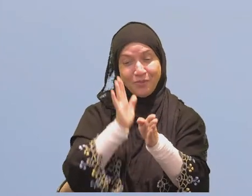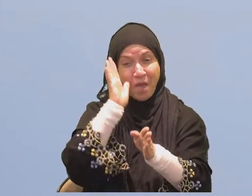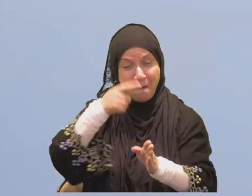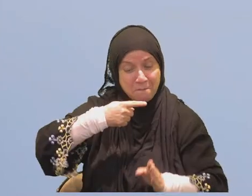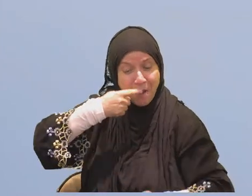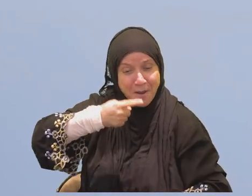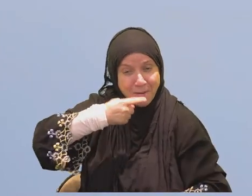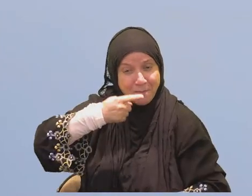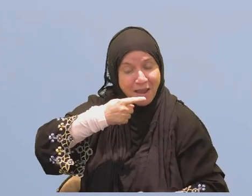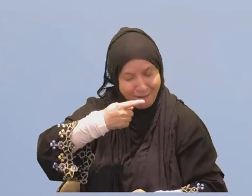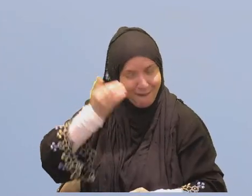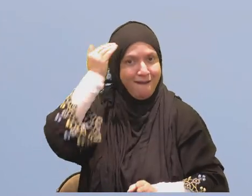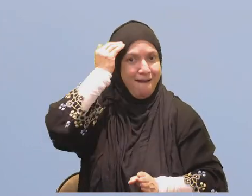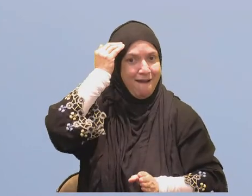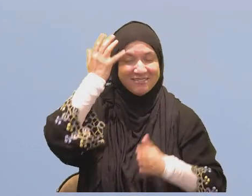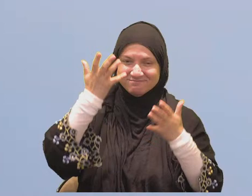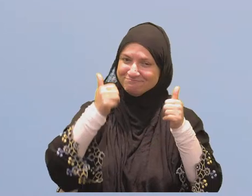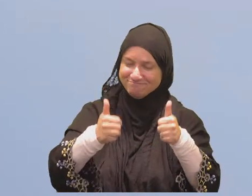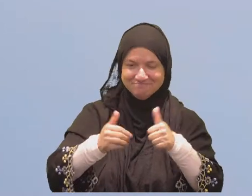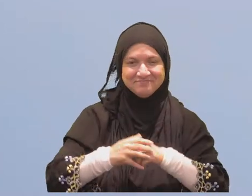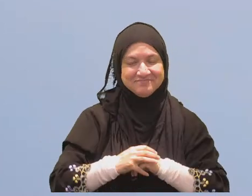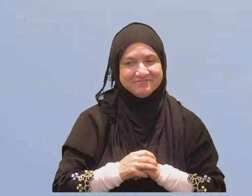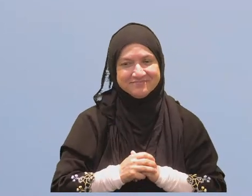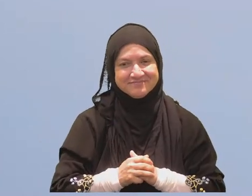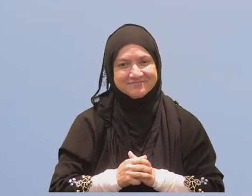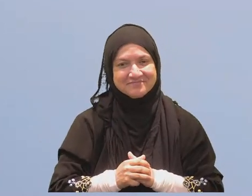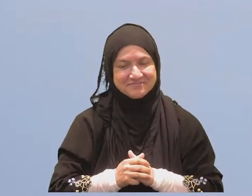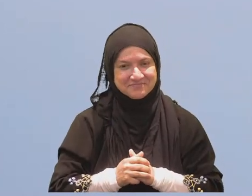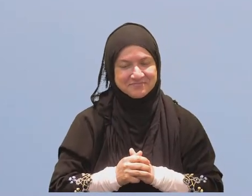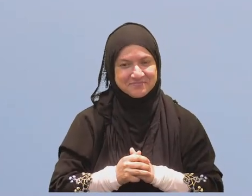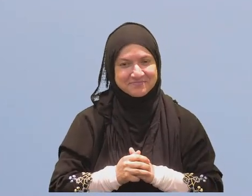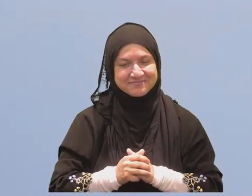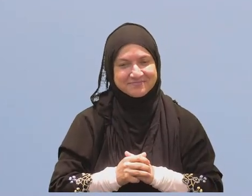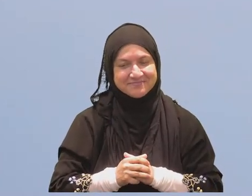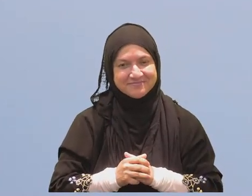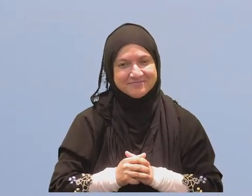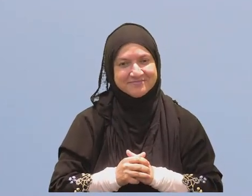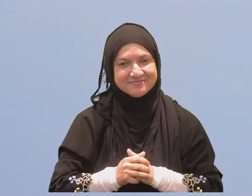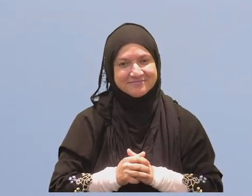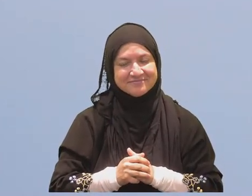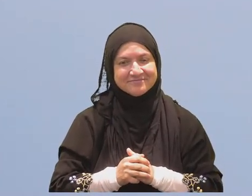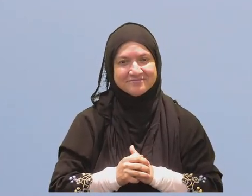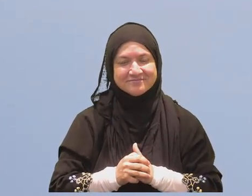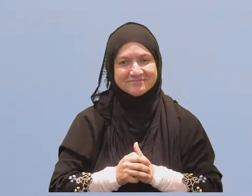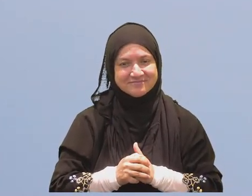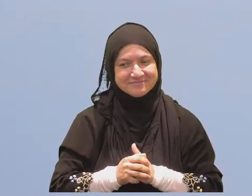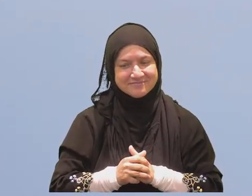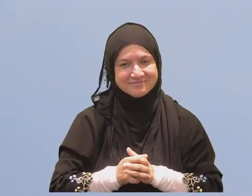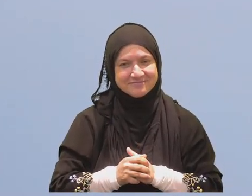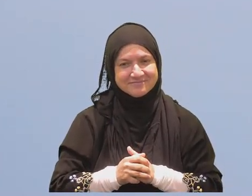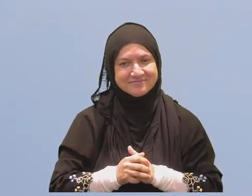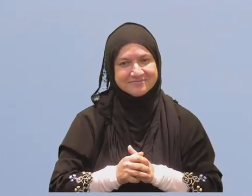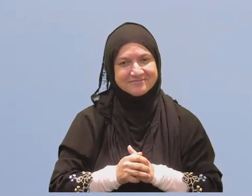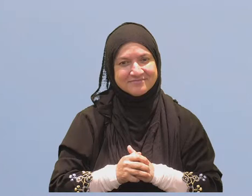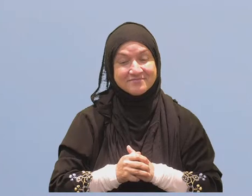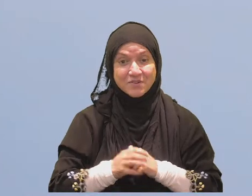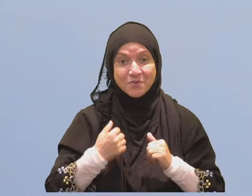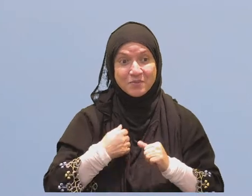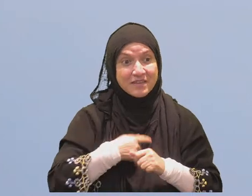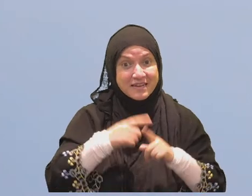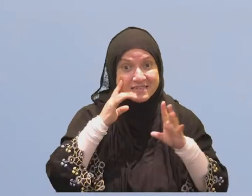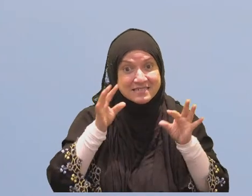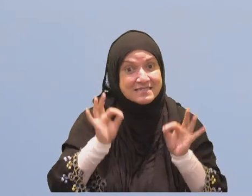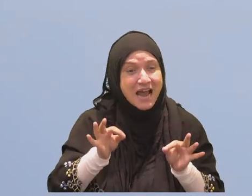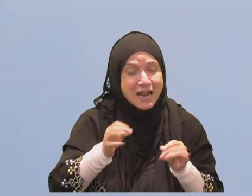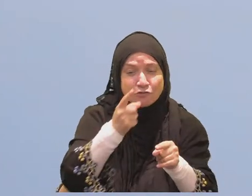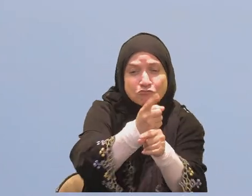وَبَيِّنَاتِ مِنَ الْهُدَىٰ وَالْفُرْقَانِ. And then we have a criterion for distinguishing right from wrong, and that's the Furqan,